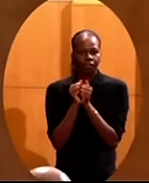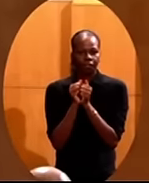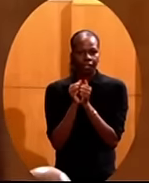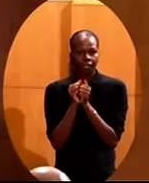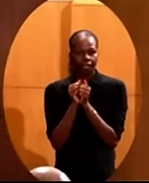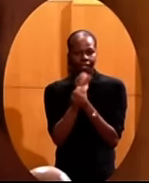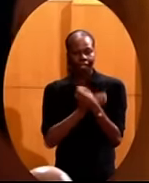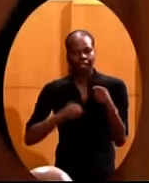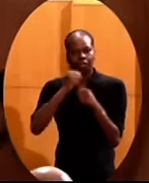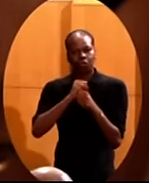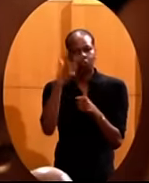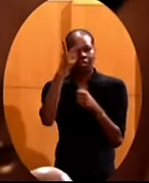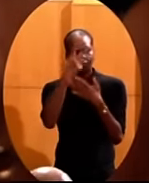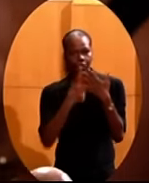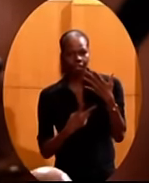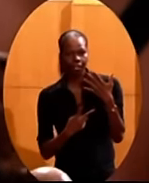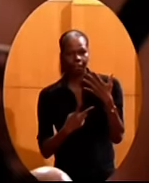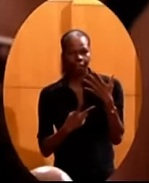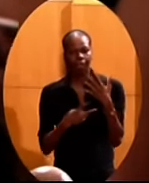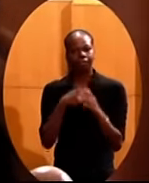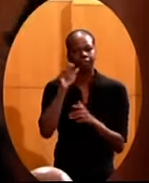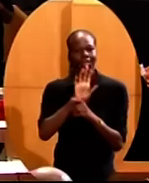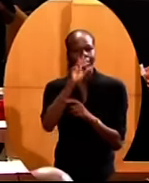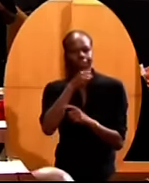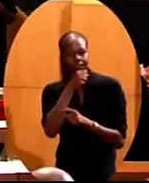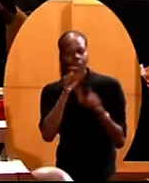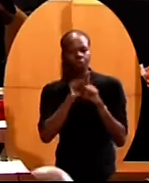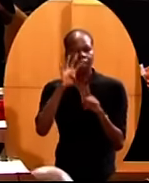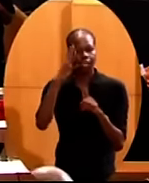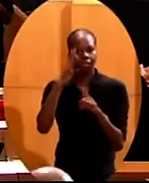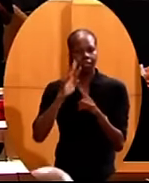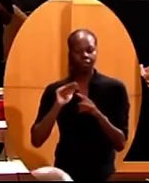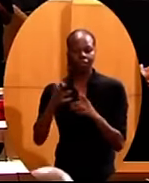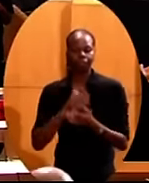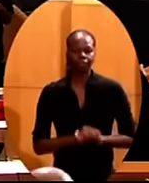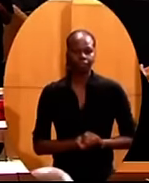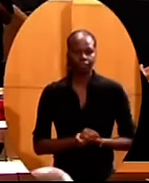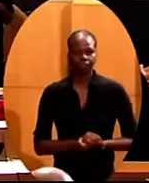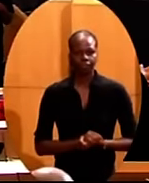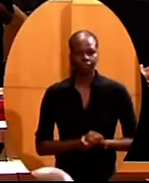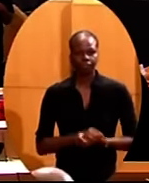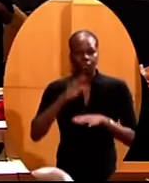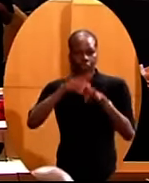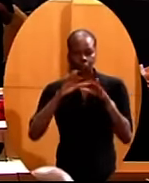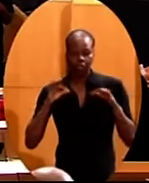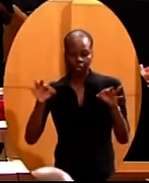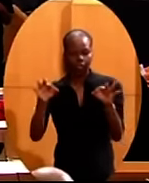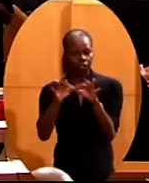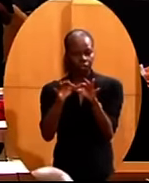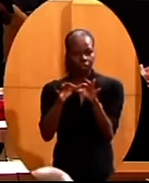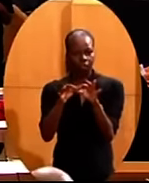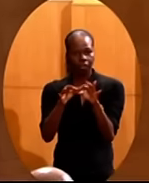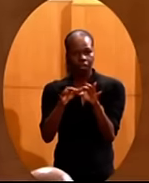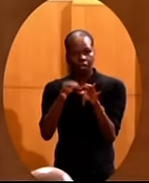schéma géontologique et la mise en œuvre du 4e à l'échelle du territoire pour